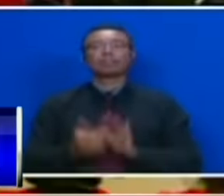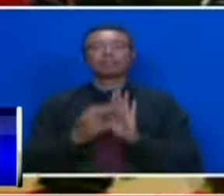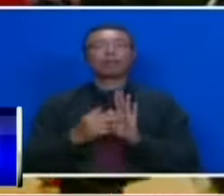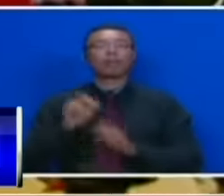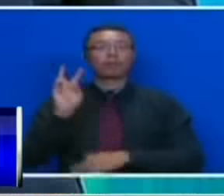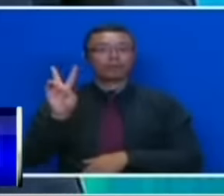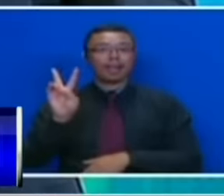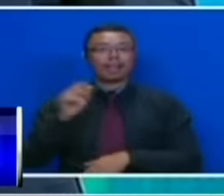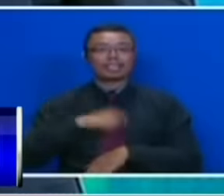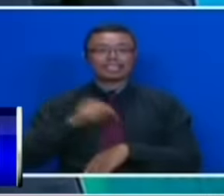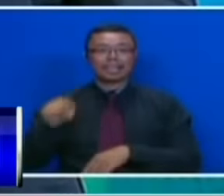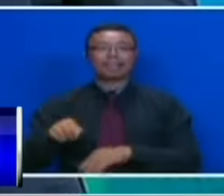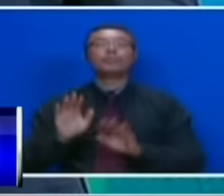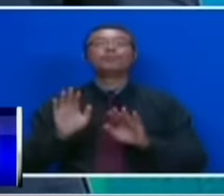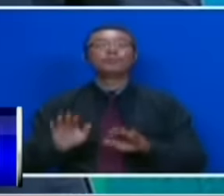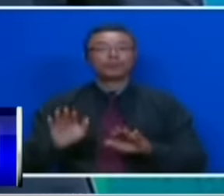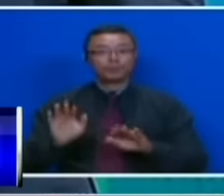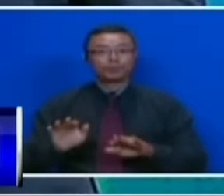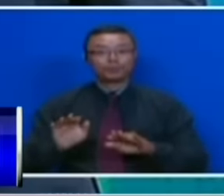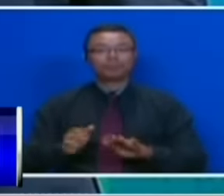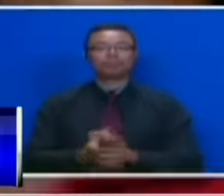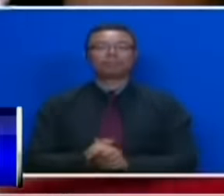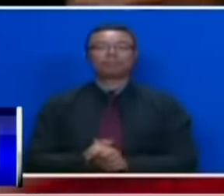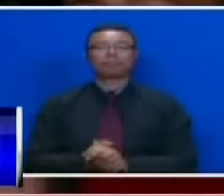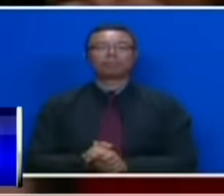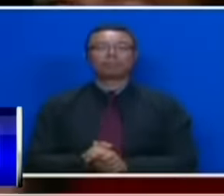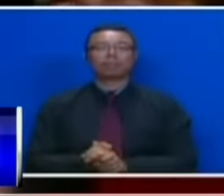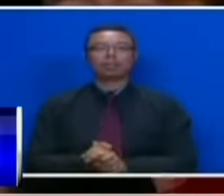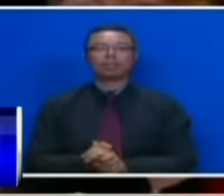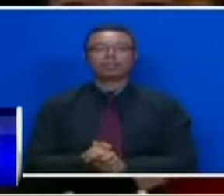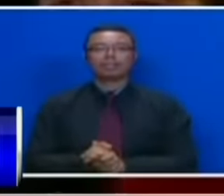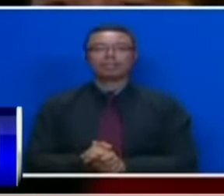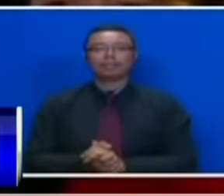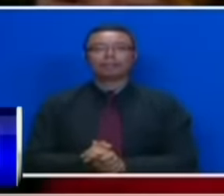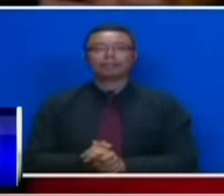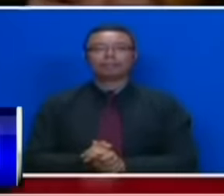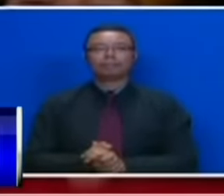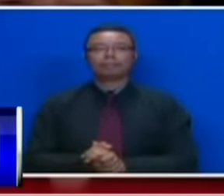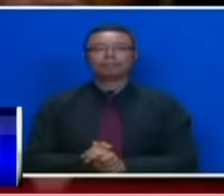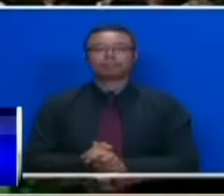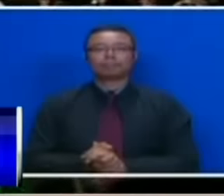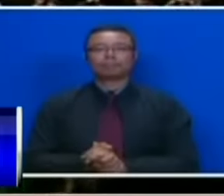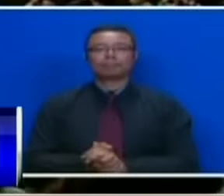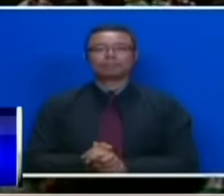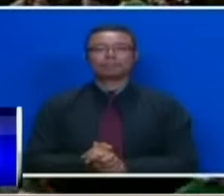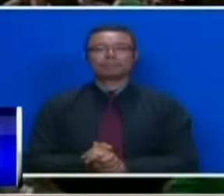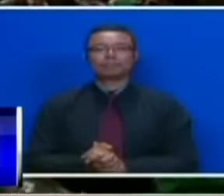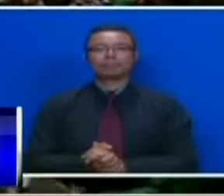berikutnya. Mohon duduk kembali, paslon, pendukung paslon silakan untuk duduk.